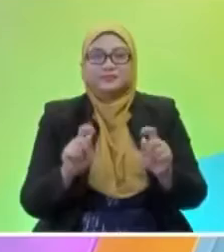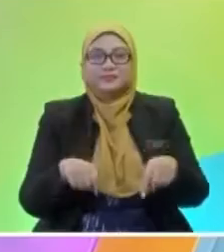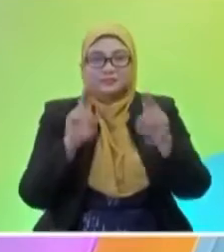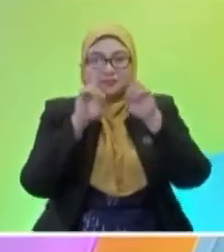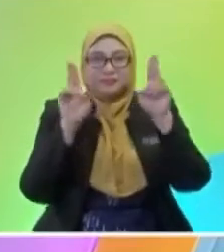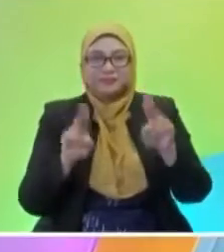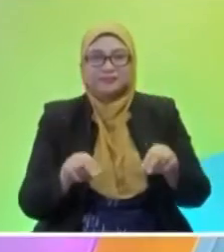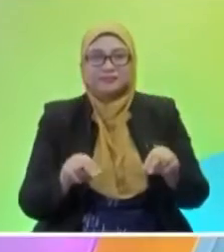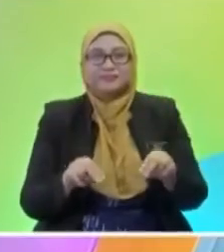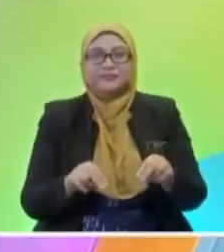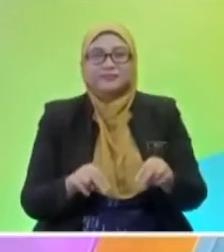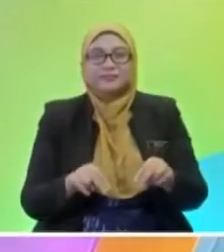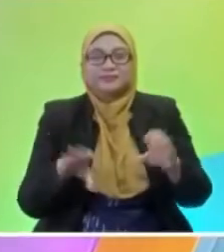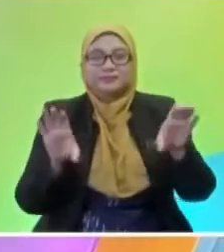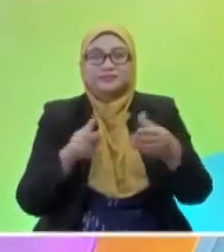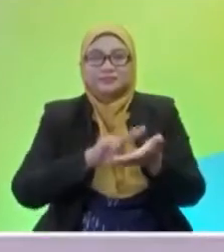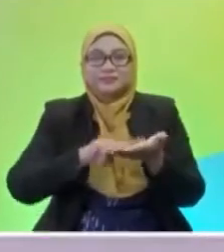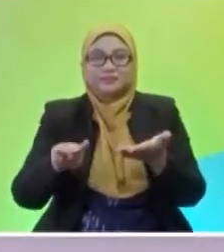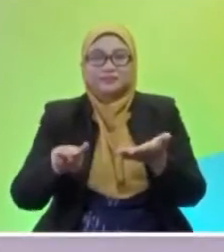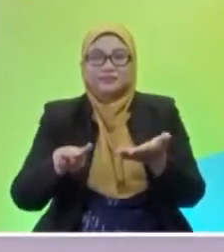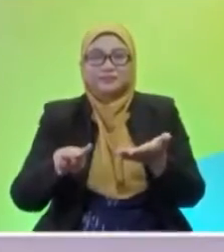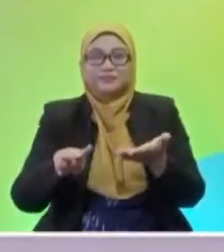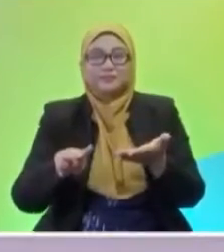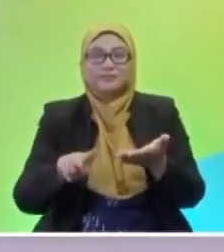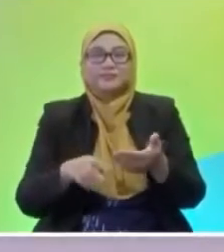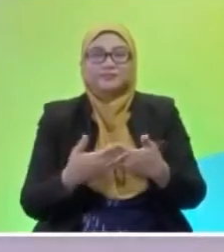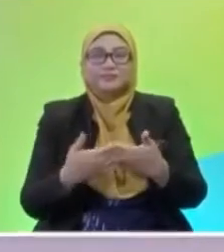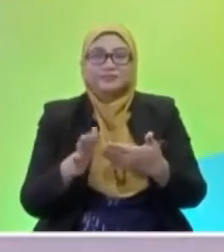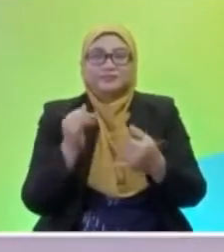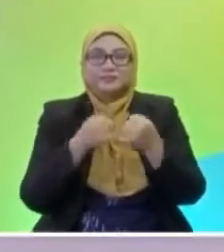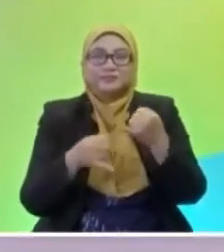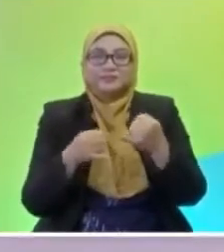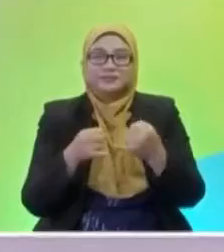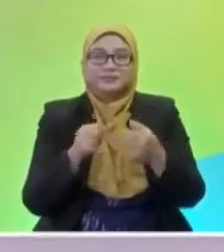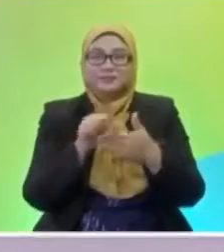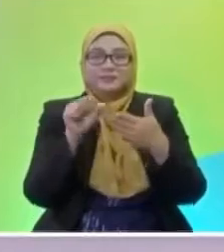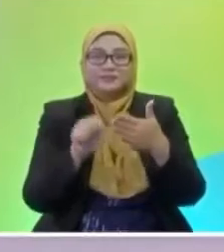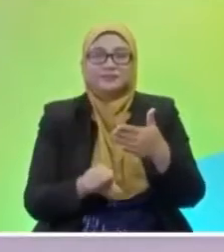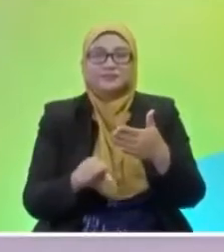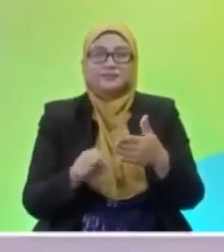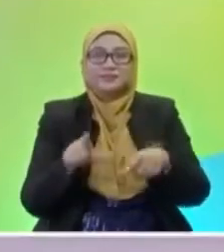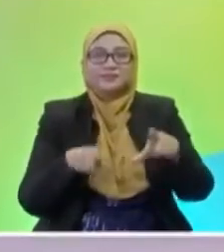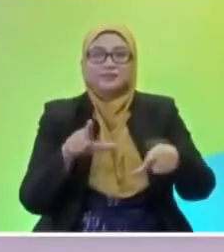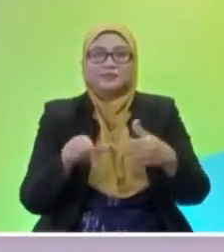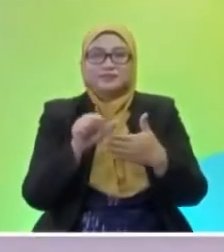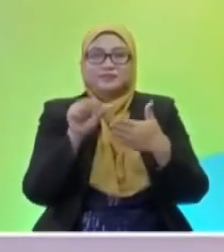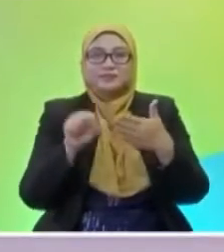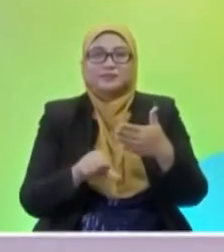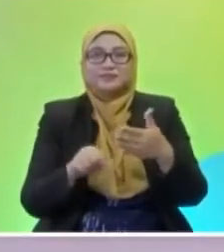uji. Kita dah buat kemasan. Akhir sekali kita perlulah apa langkah yang terakhir tu kita